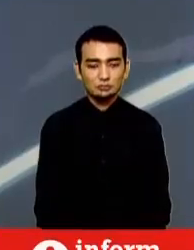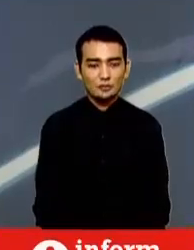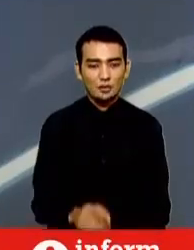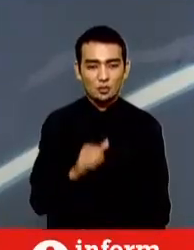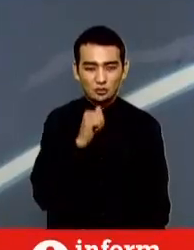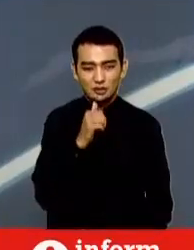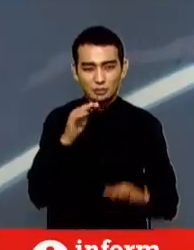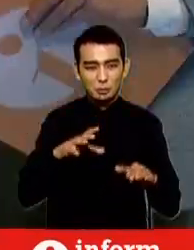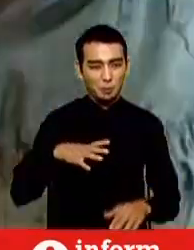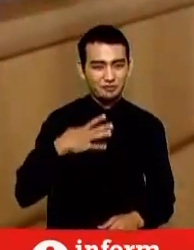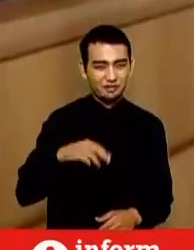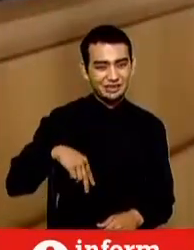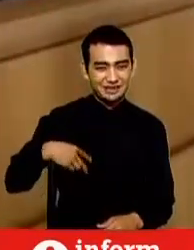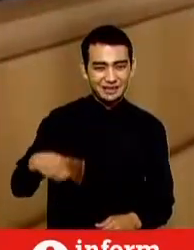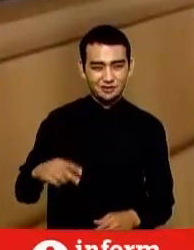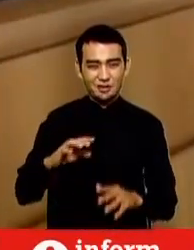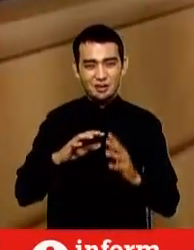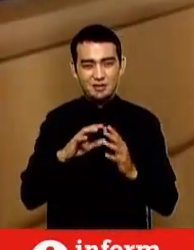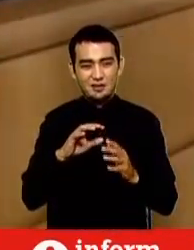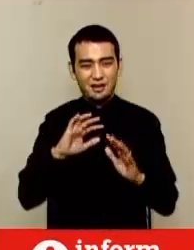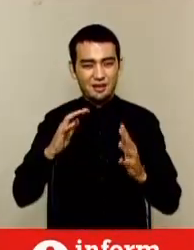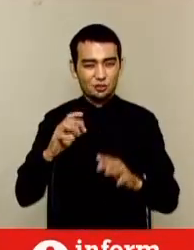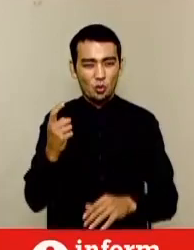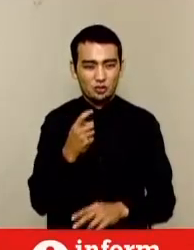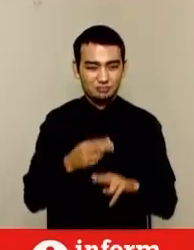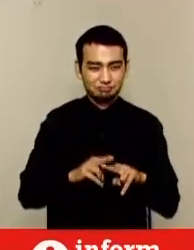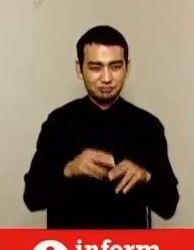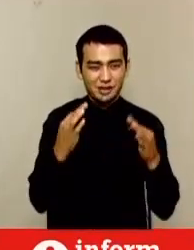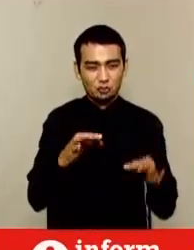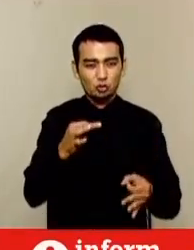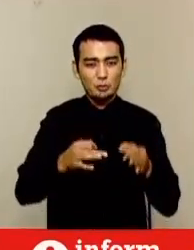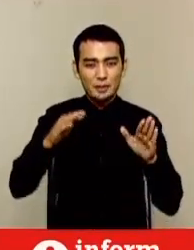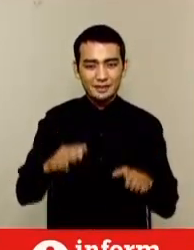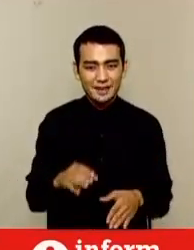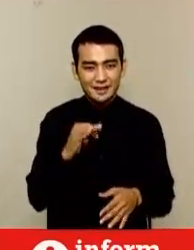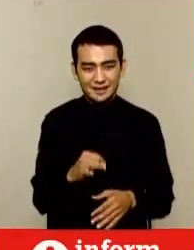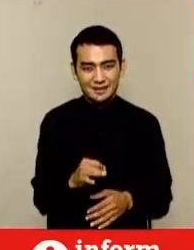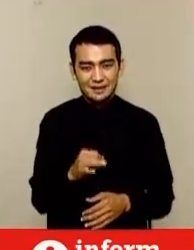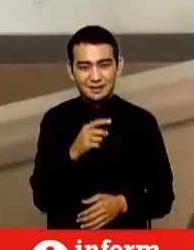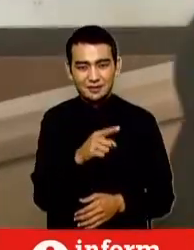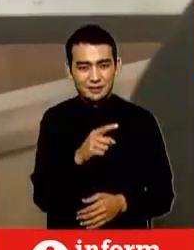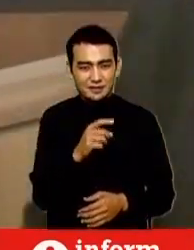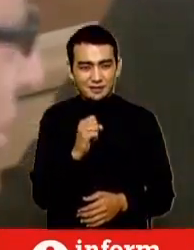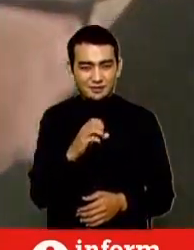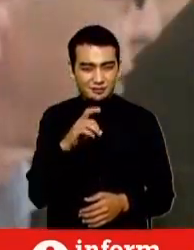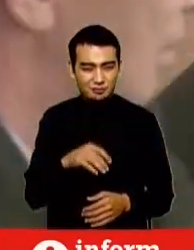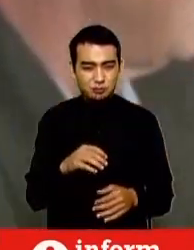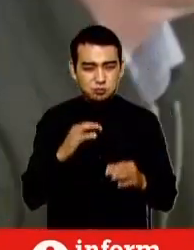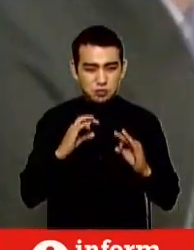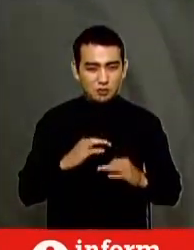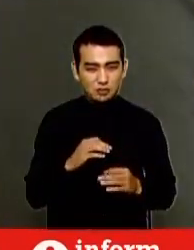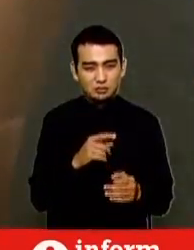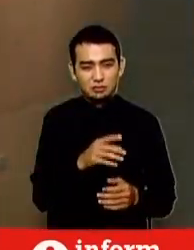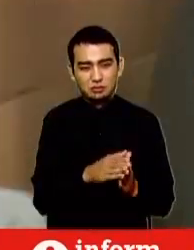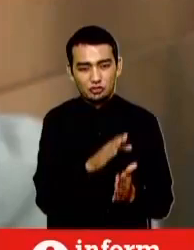Кустанай, экс-директора Басаманского лесхоза освободили из-под ареста в зале суда. Вместо 7 лет колонии, как просил прокурор, ему дали 4